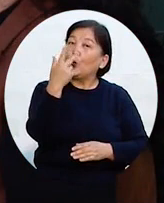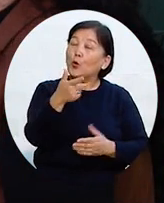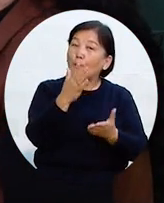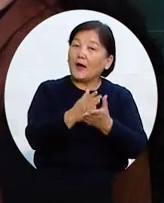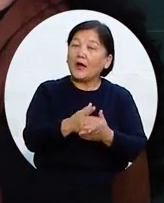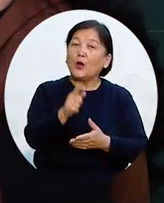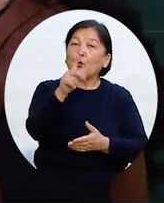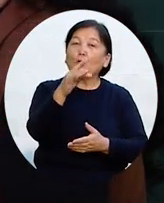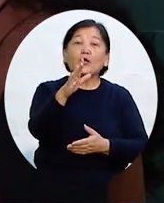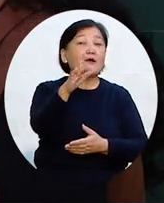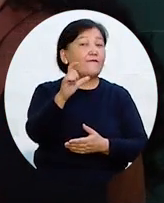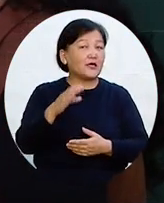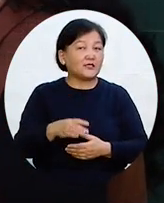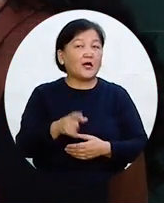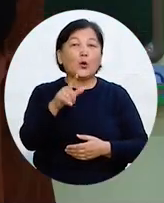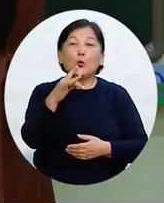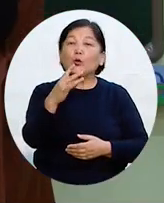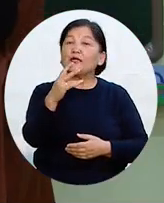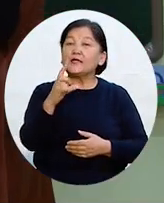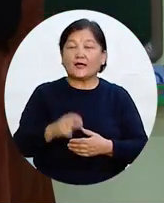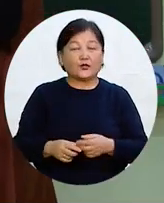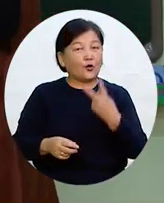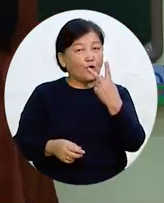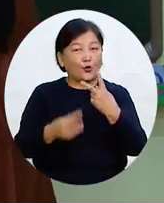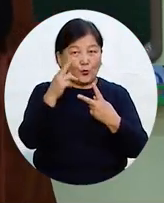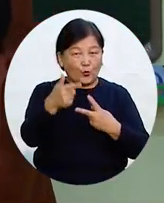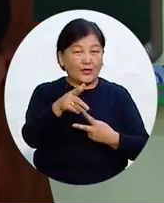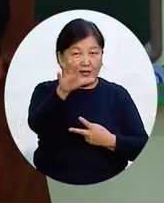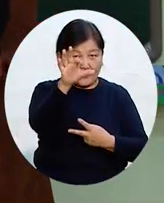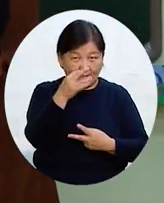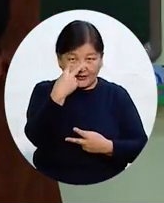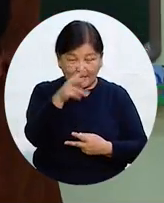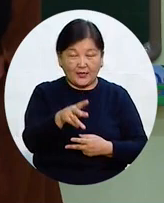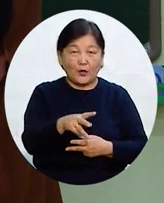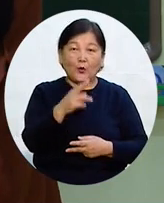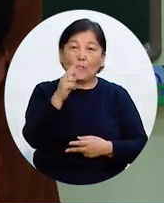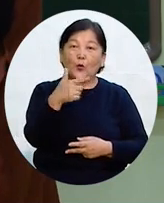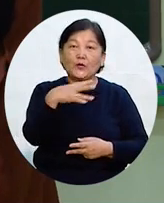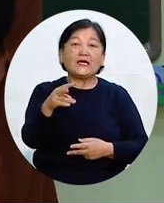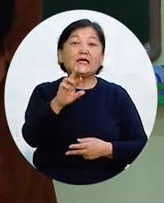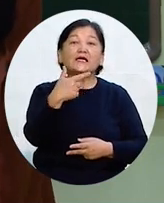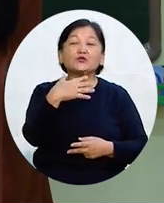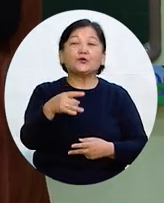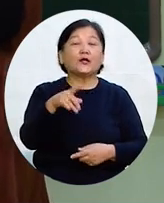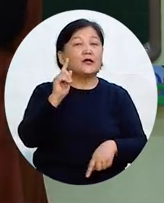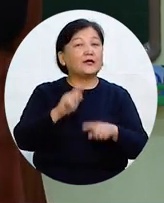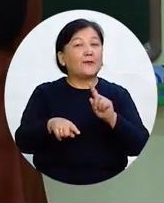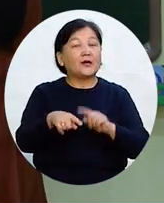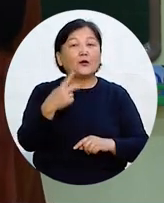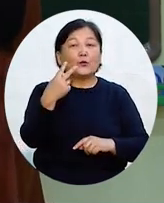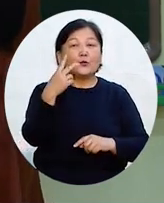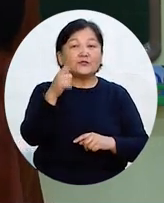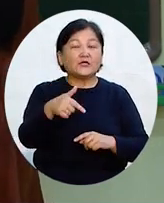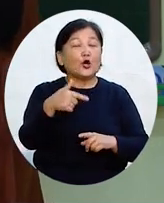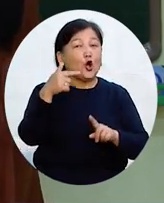хүрнэ гэдэг хоёр үгийг маш сайн анхаараарай. За ямар үгийн язгуур дээр ямар нөхцөл залгахаар үгийн бүтцэд ямар